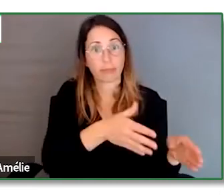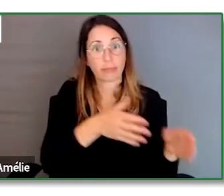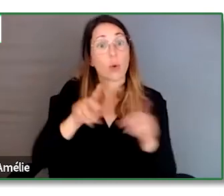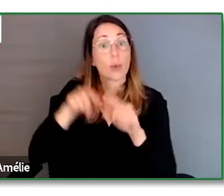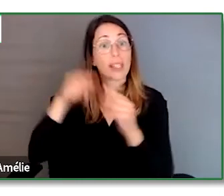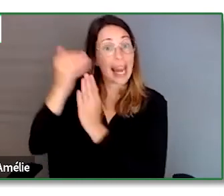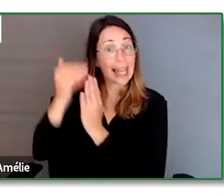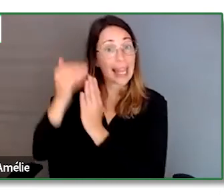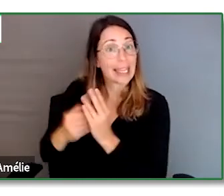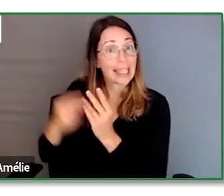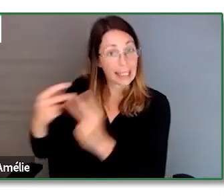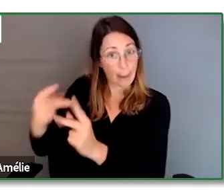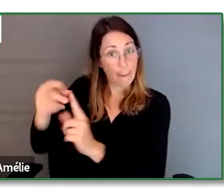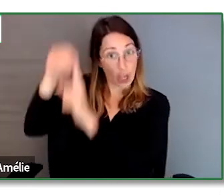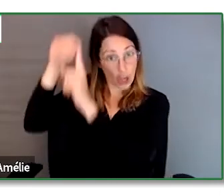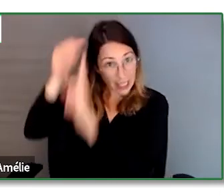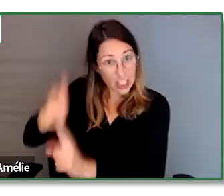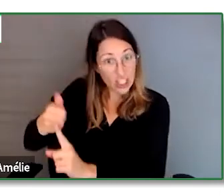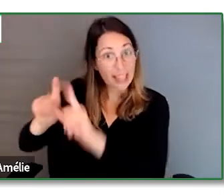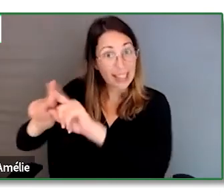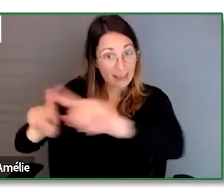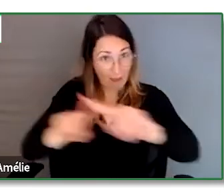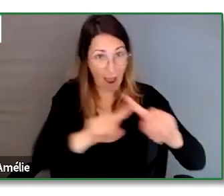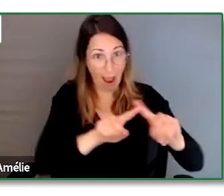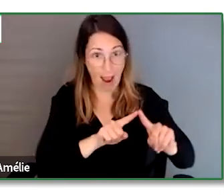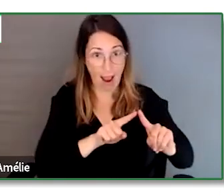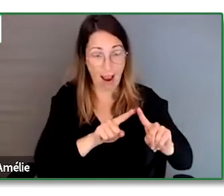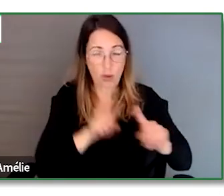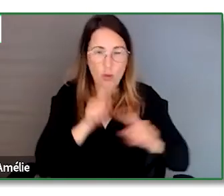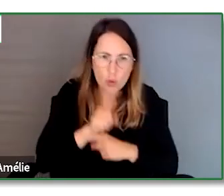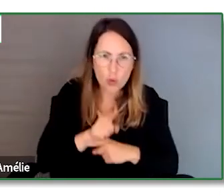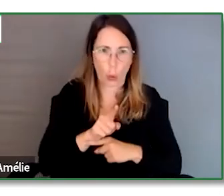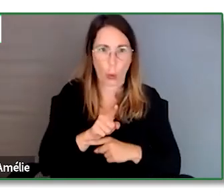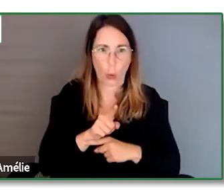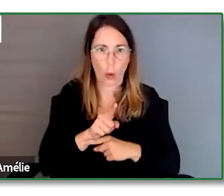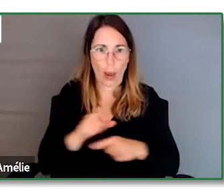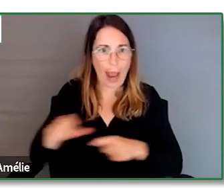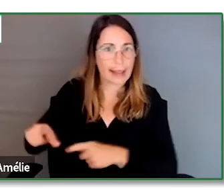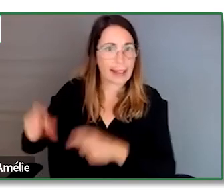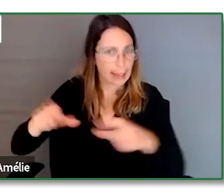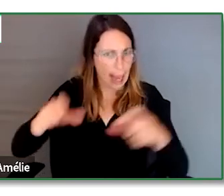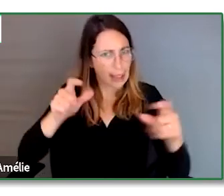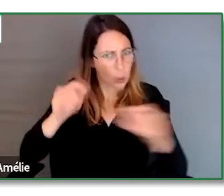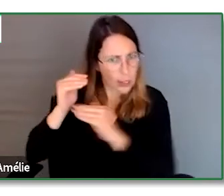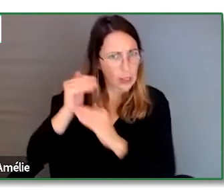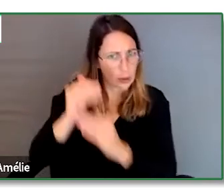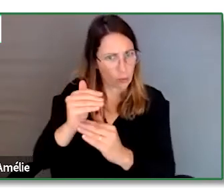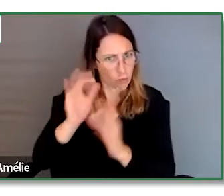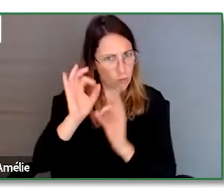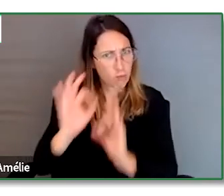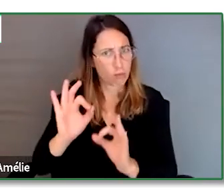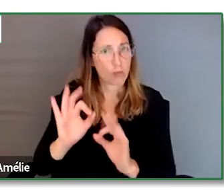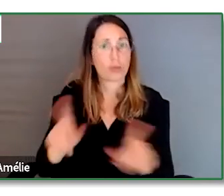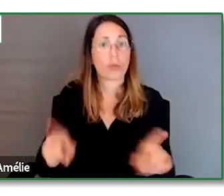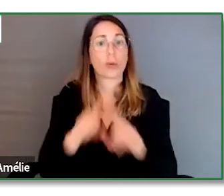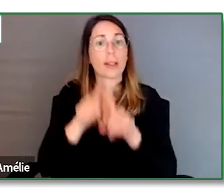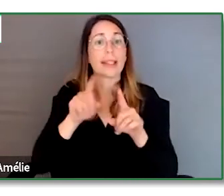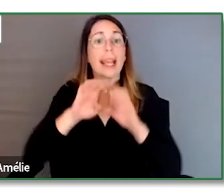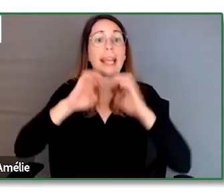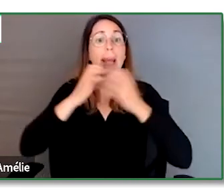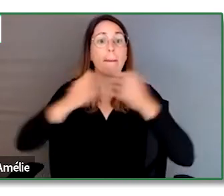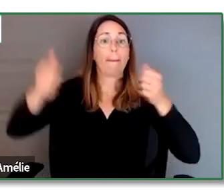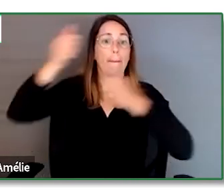qui est de s'assurer que chaque installation soit sécuritaire. Maintenant, ils travaillent avec l'équipe nationale ou avec des experts conseils pour savoir